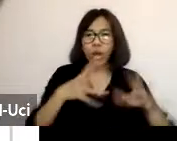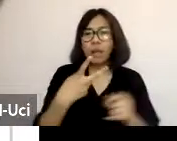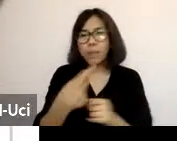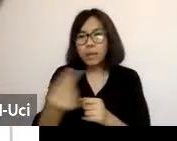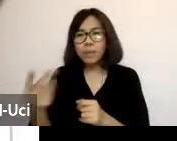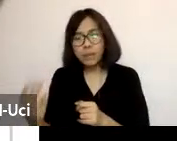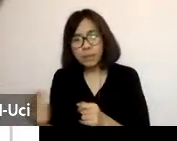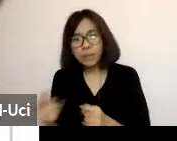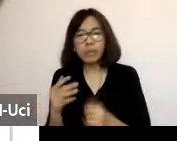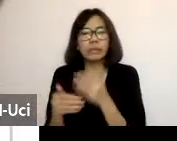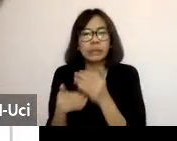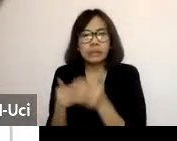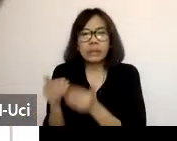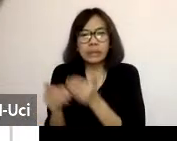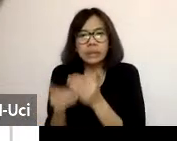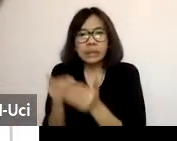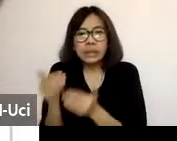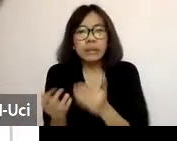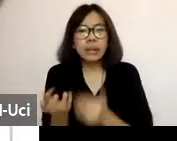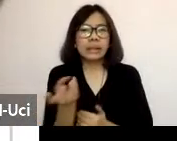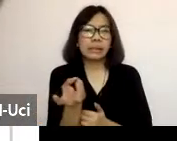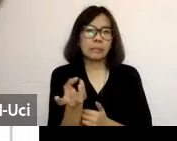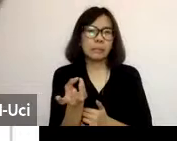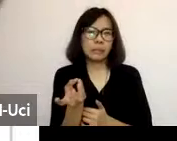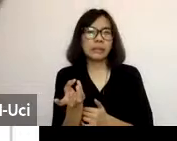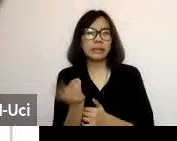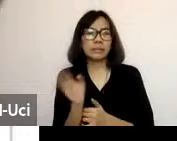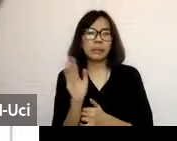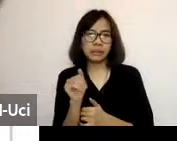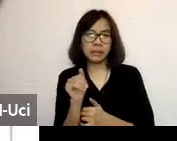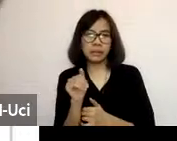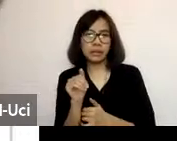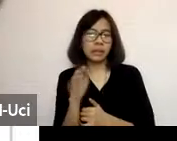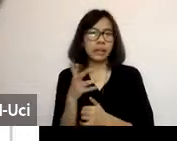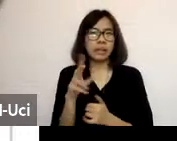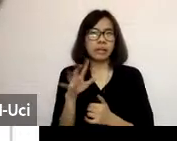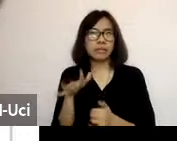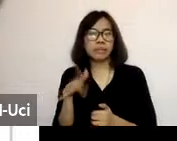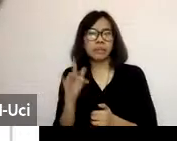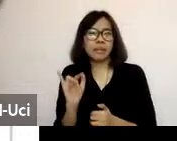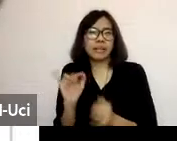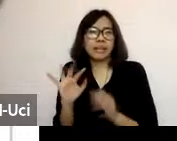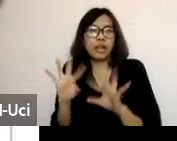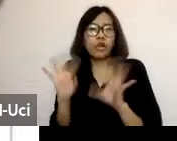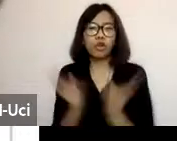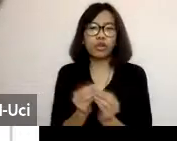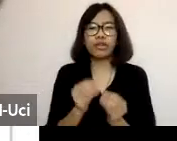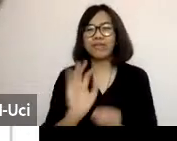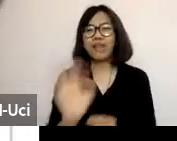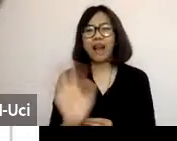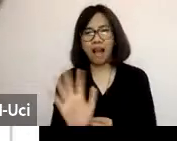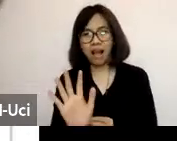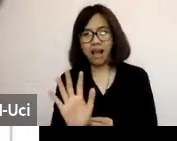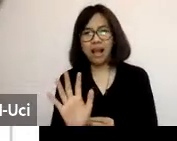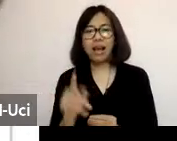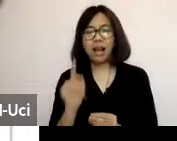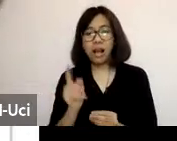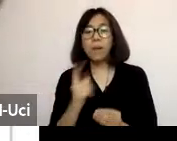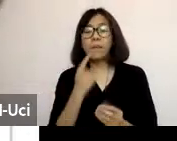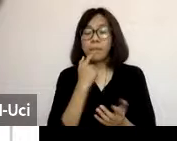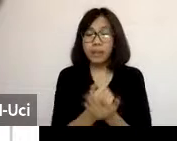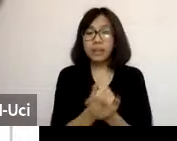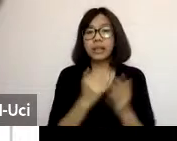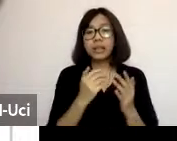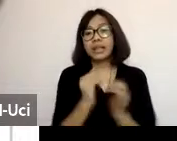sangat minimnya jadi tidak inklusif akhirnya kemudian sekira kehadiran infrastruktur internet